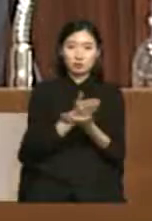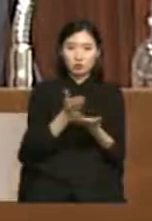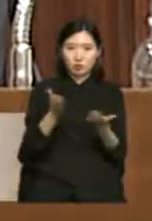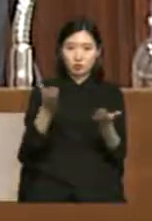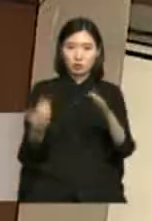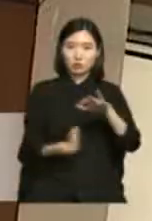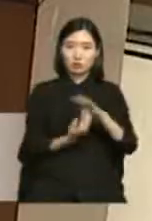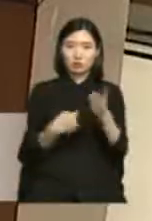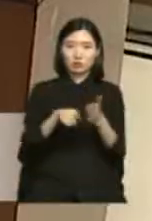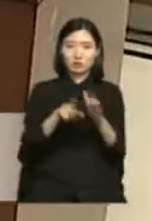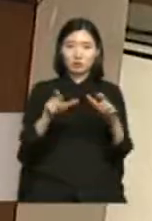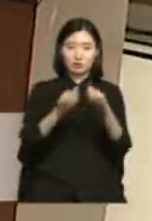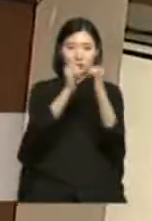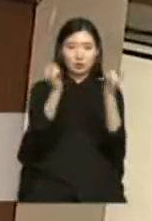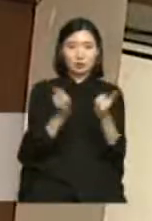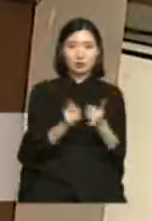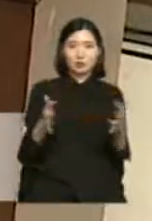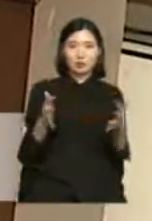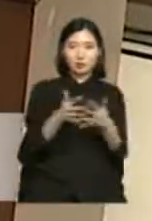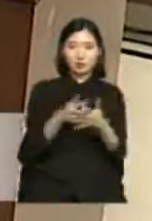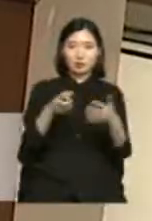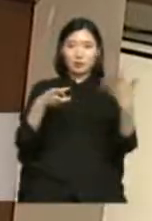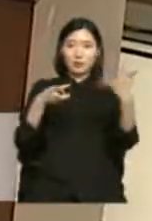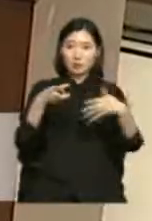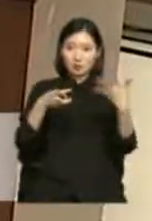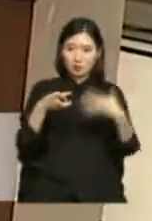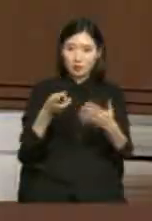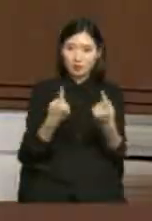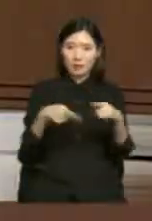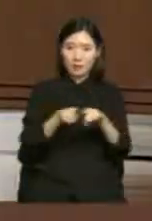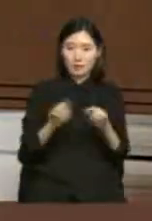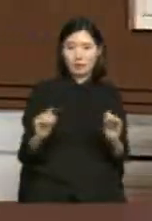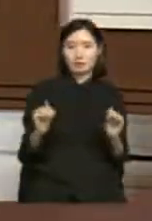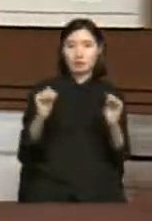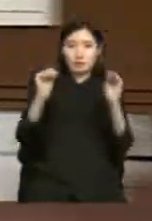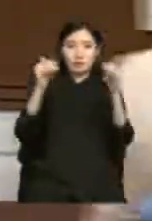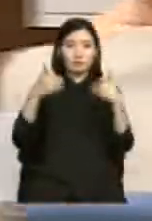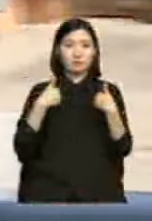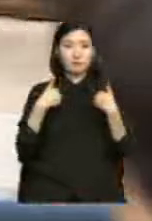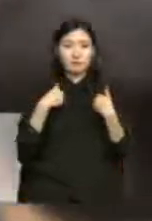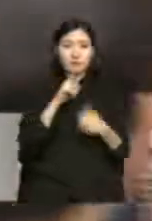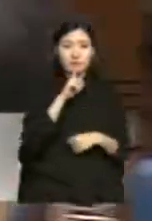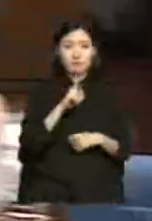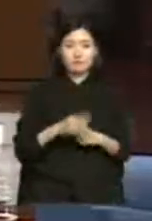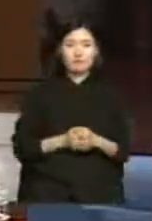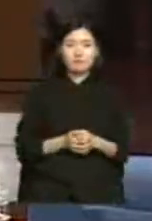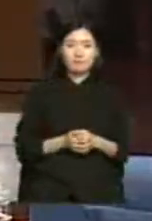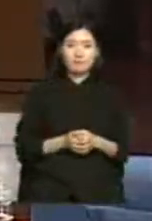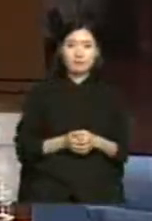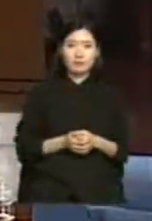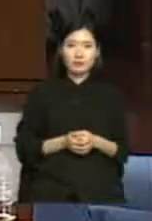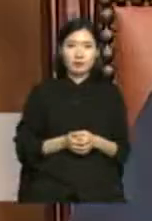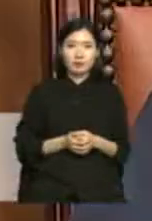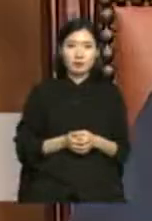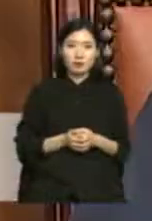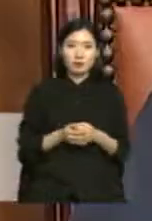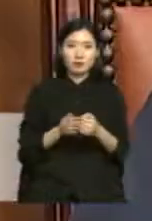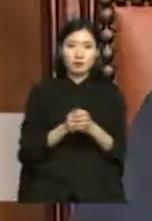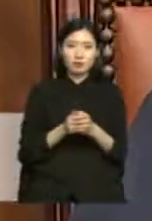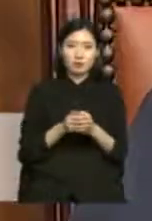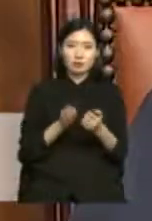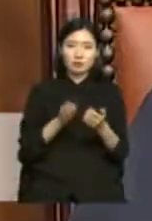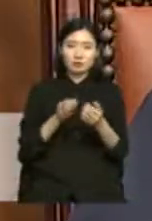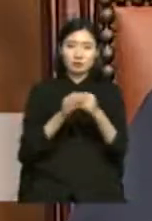위해선 지역성을 갖춘 지역 미디어가 함께 성장해야 한다는 이야기입니다. 패널로 나선 정북대학교